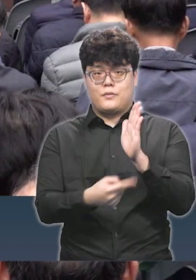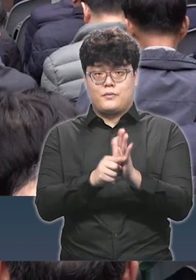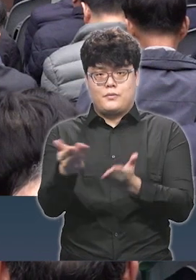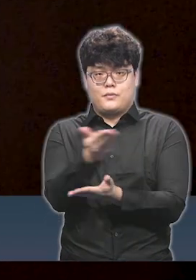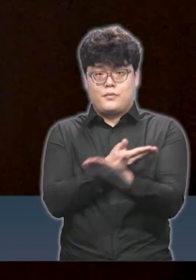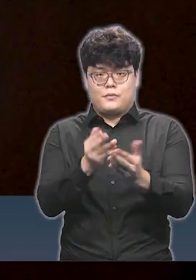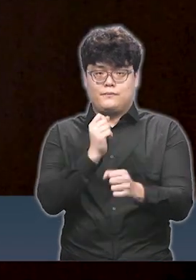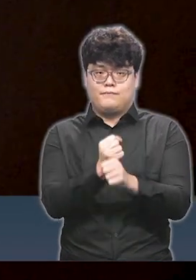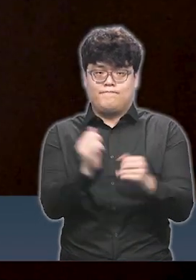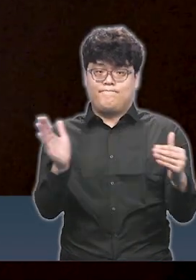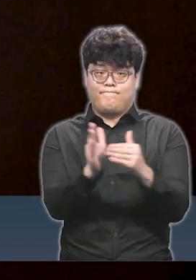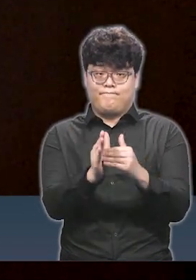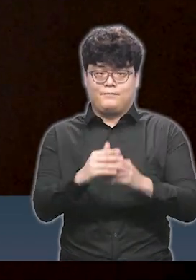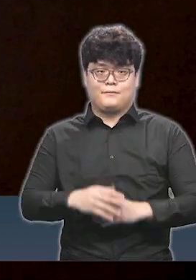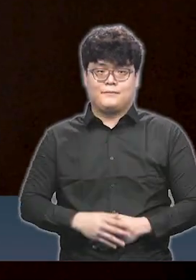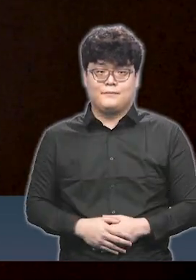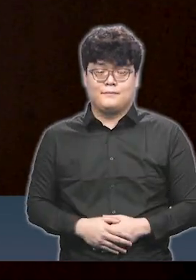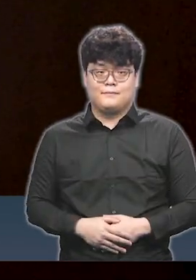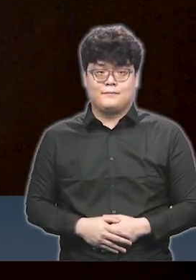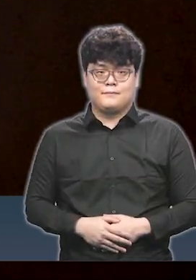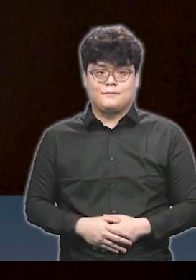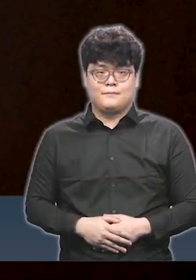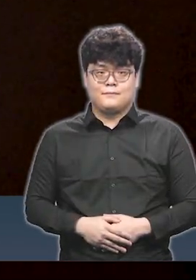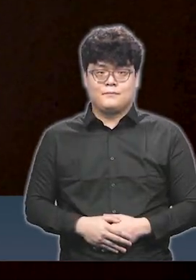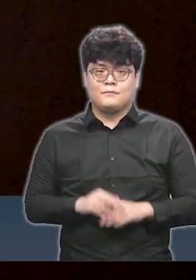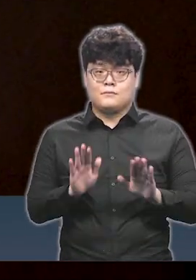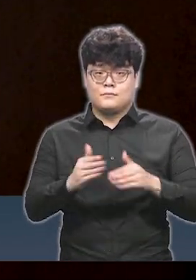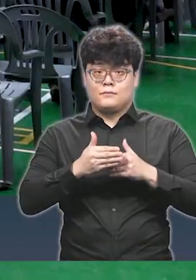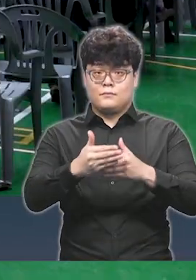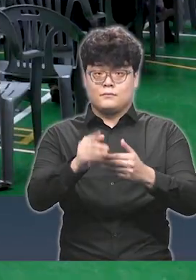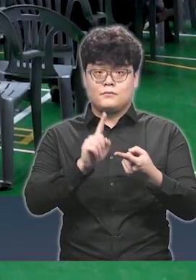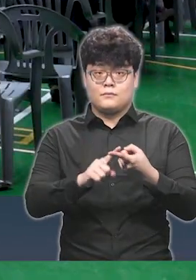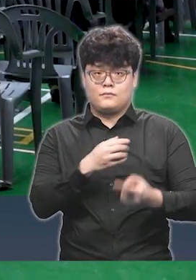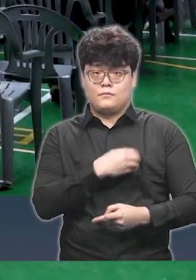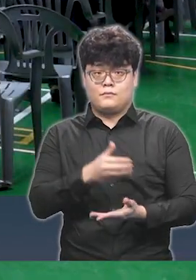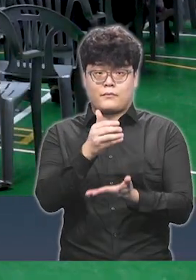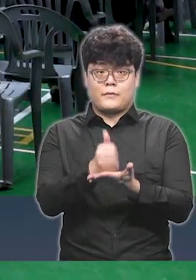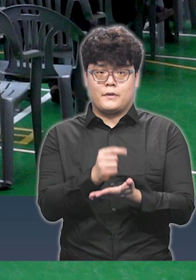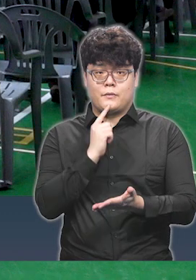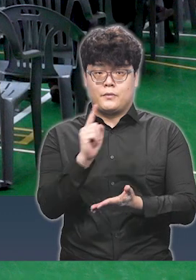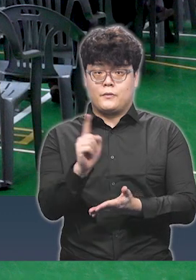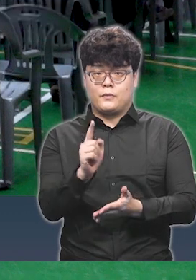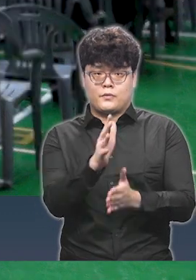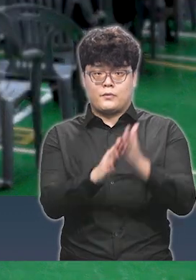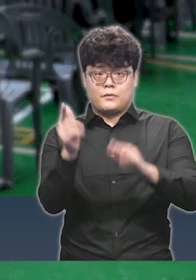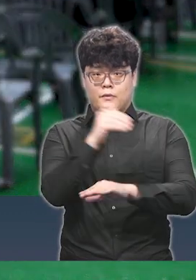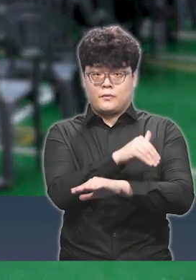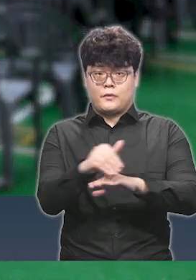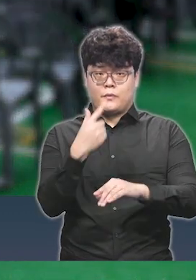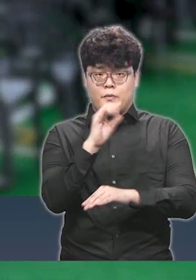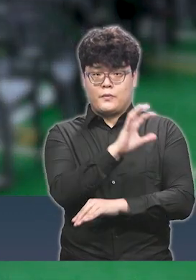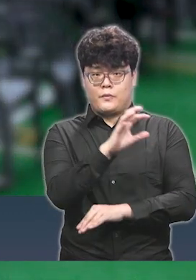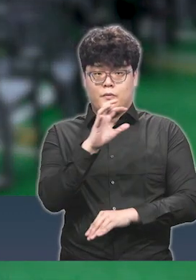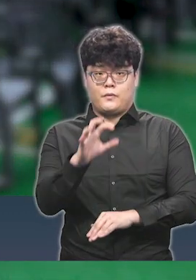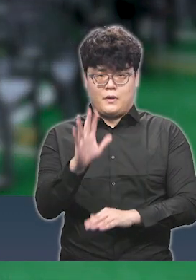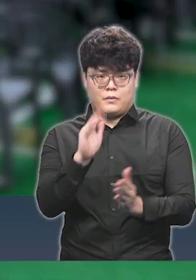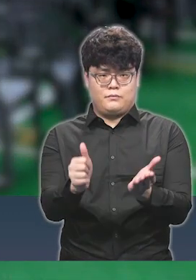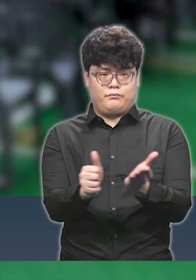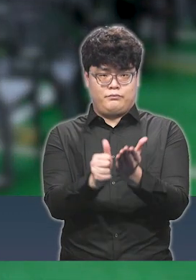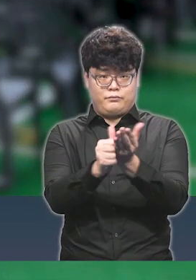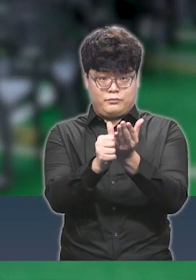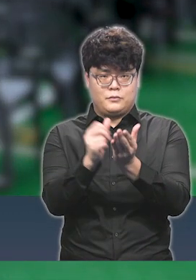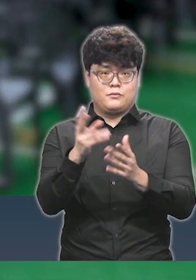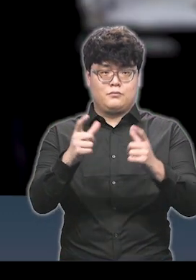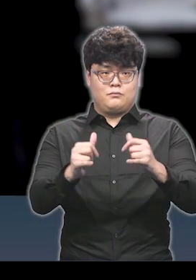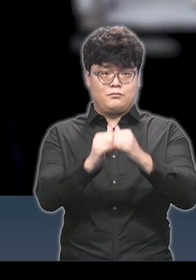마련했습니다 이날 강연에서 이구 청장은 도시 계획의 패러다임이 성장주의에 지역 사회와 골목 가치를